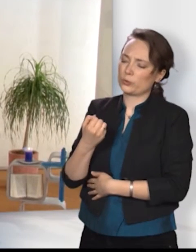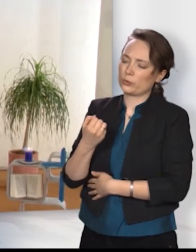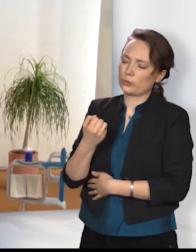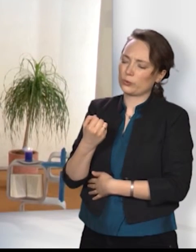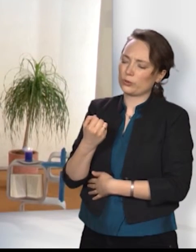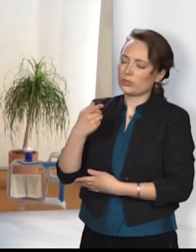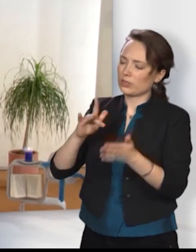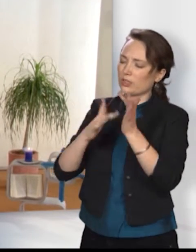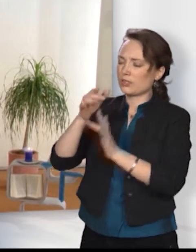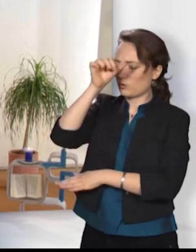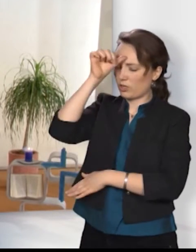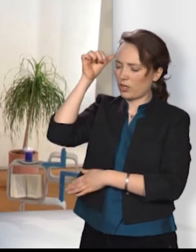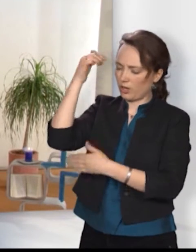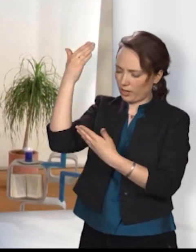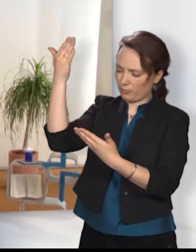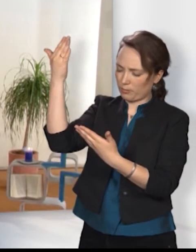In Jesu Namen.